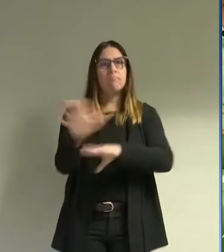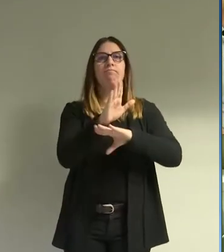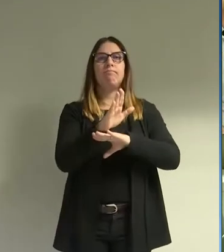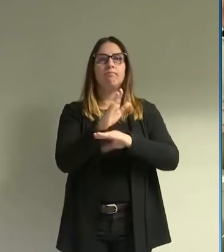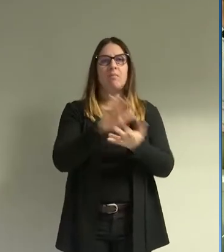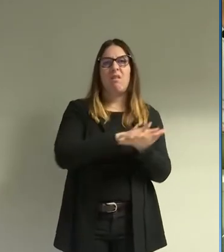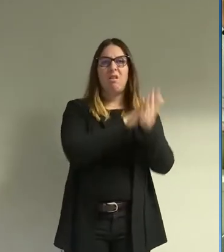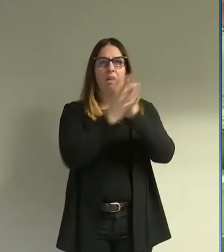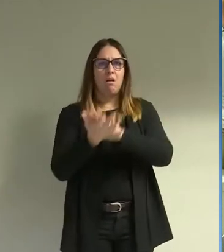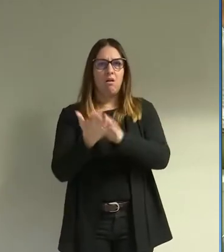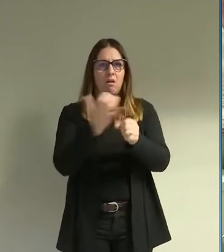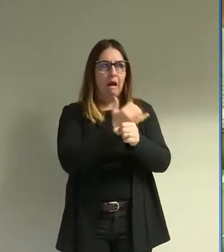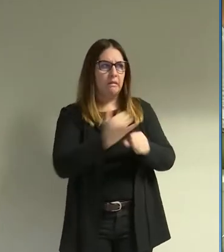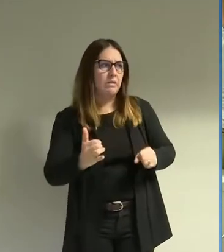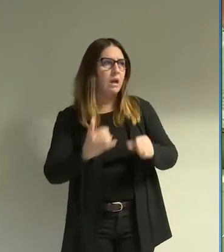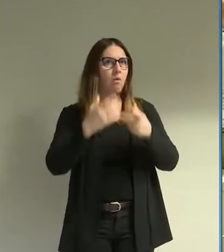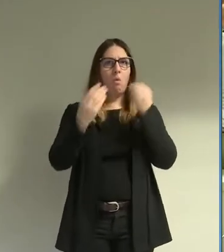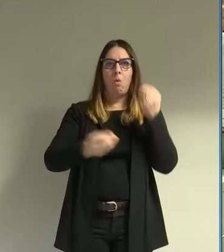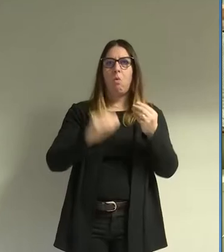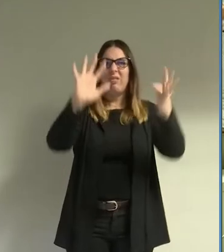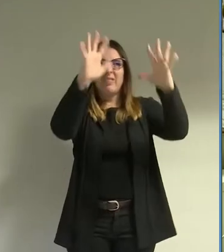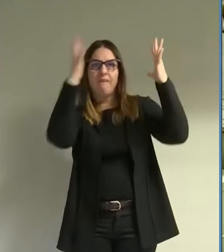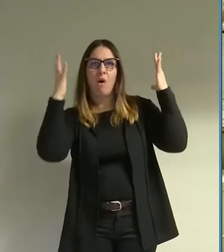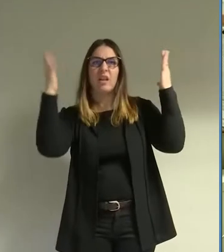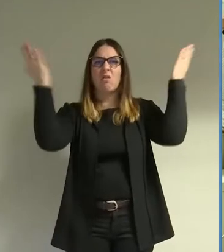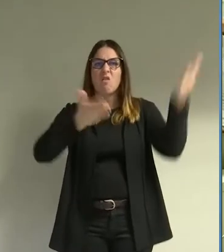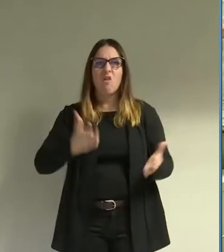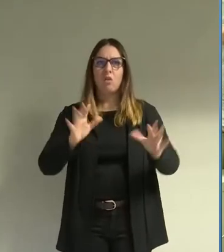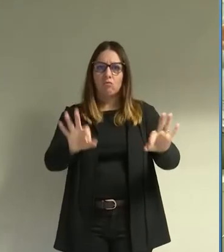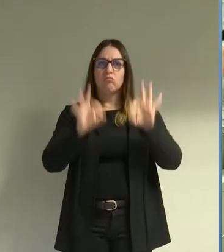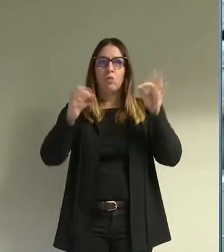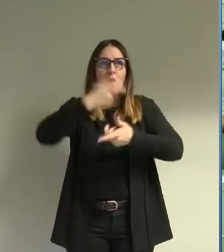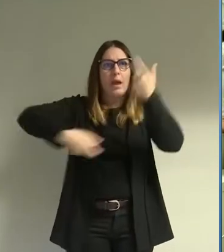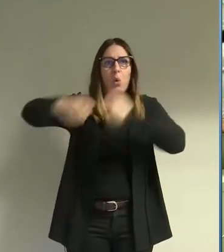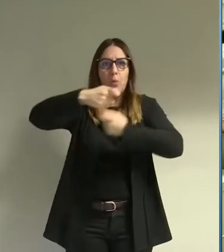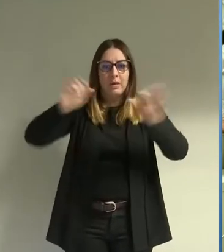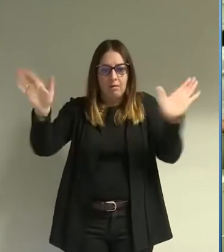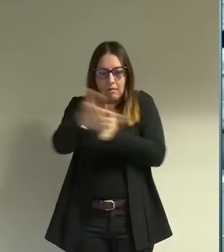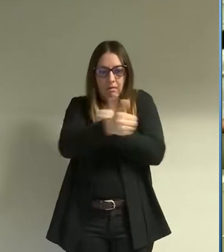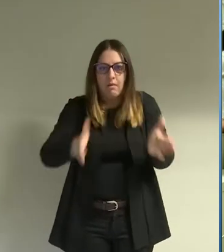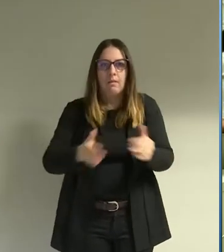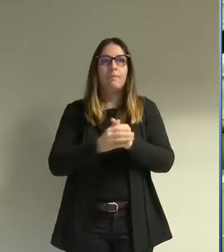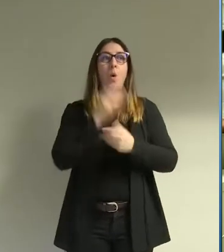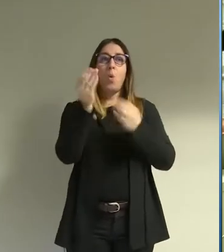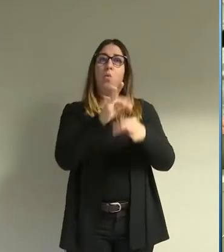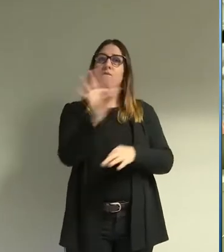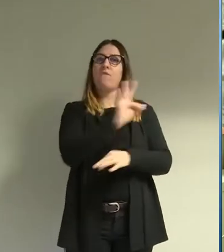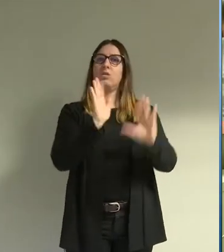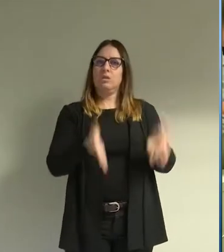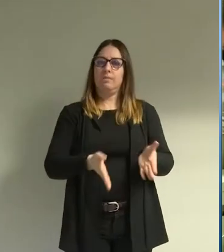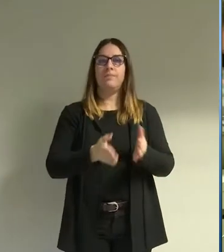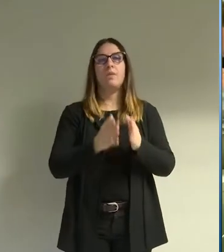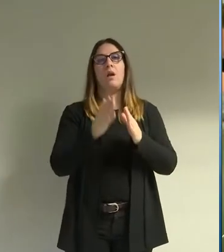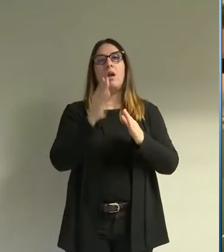la déforestation emporter ou encore l'économie circulaire il ya aussi les sujets que la france a réglé sur notre dame des landes